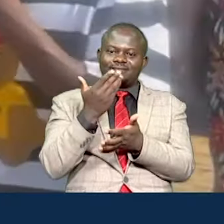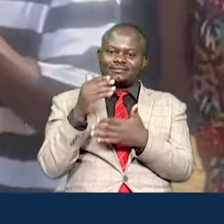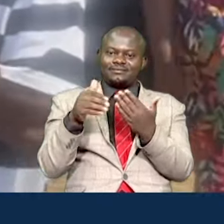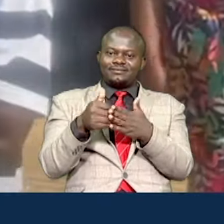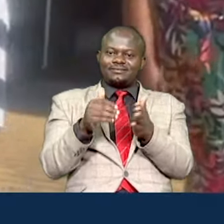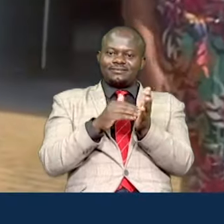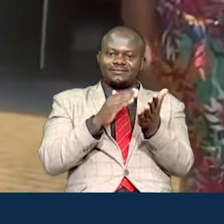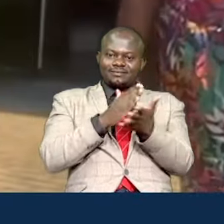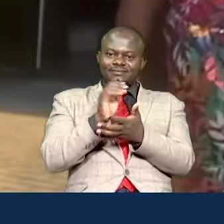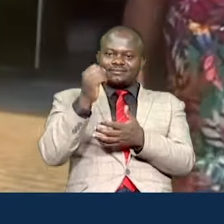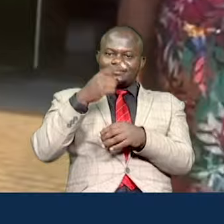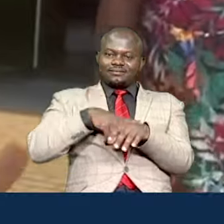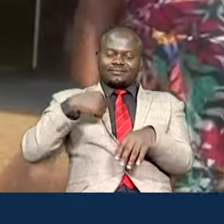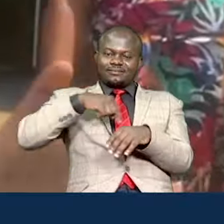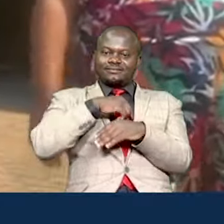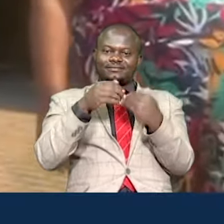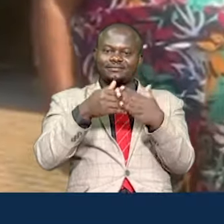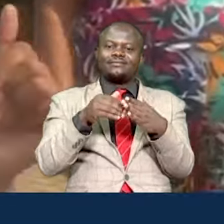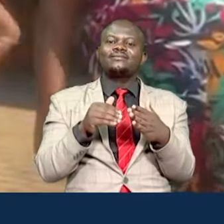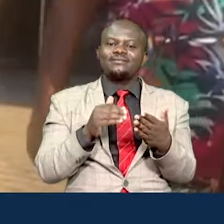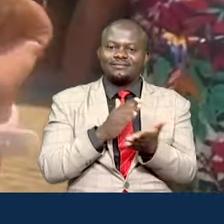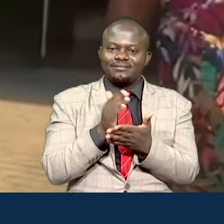it was my first time kumubona so